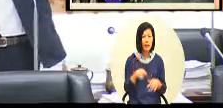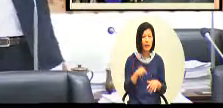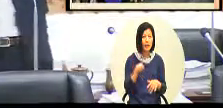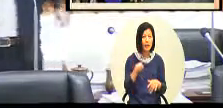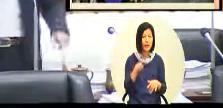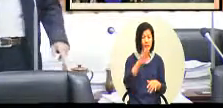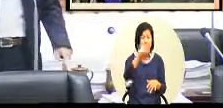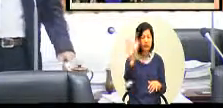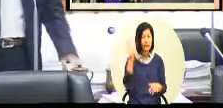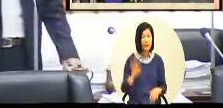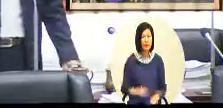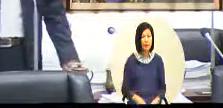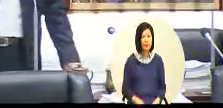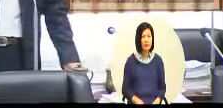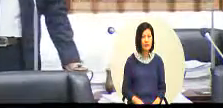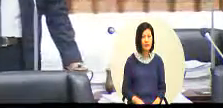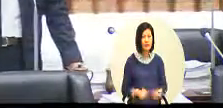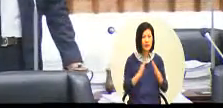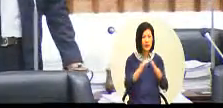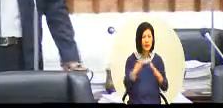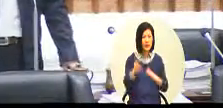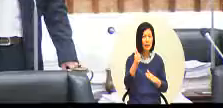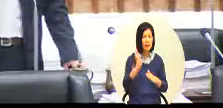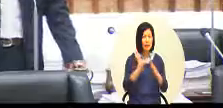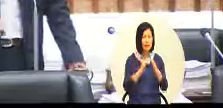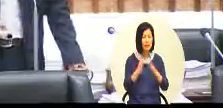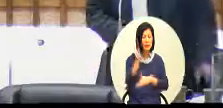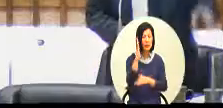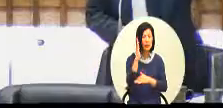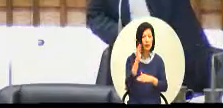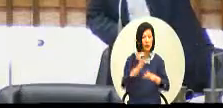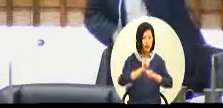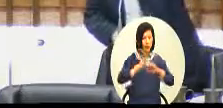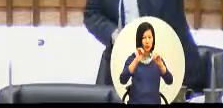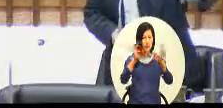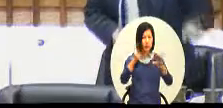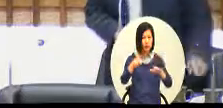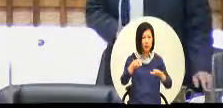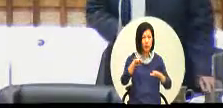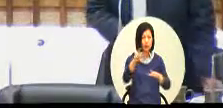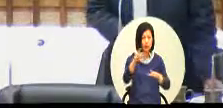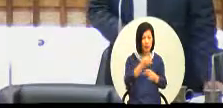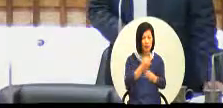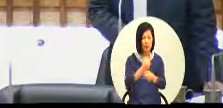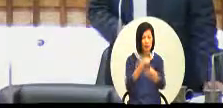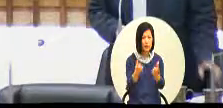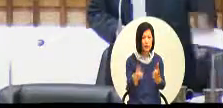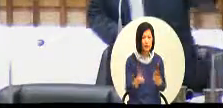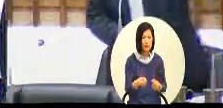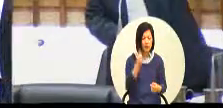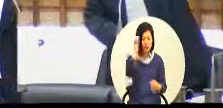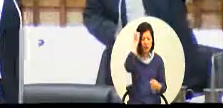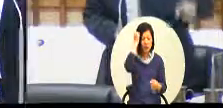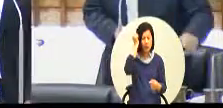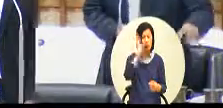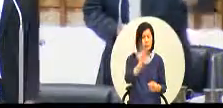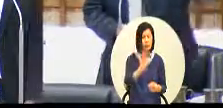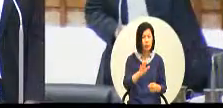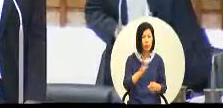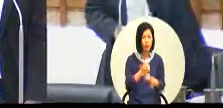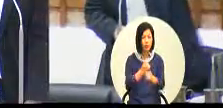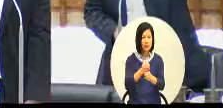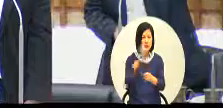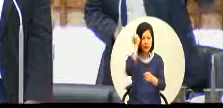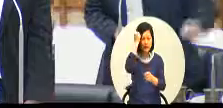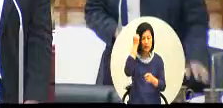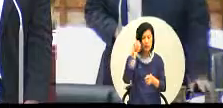天呢、啊，我们市长跟市政府宣布你为副市长，就是这一天呢、啊。我牢牢记到，你要想到这一天的日子，就